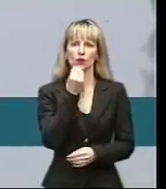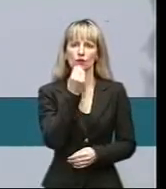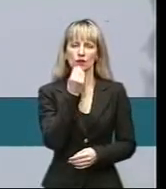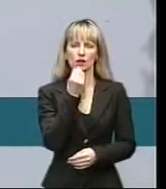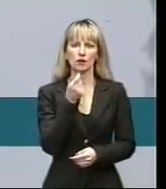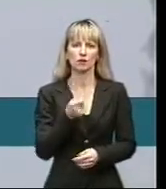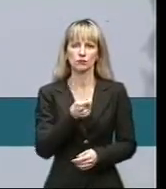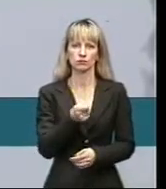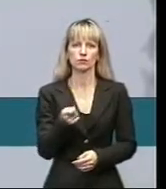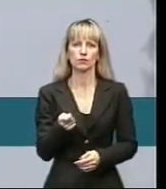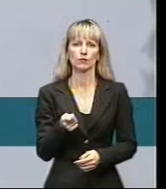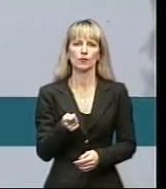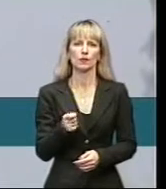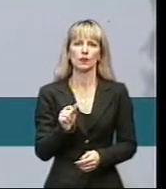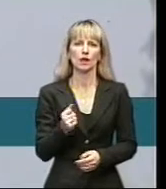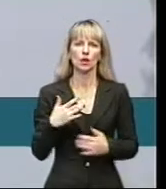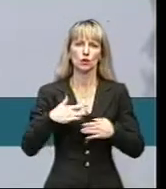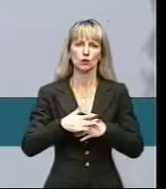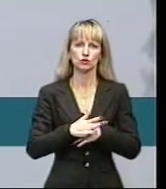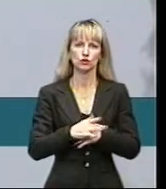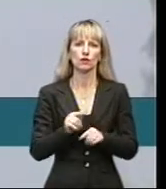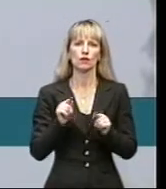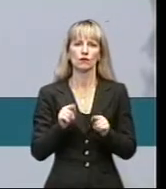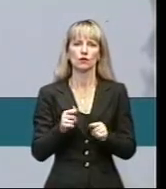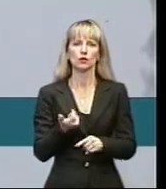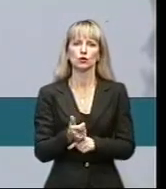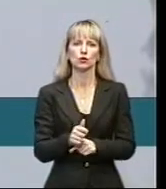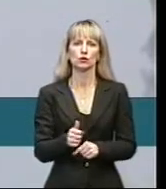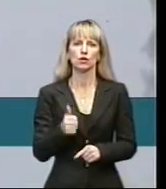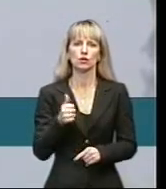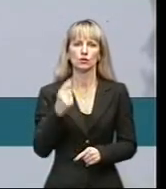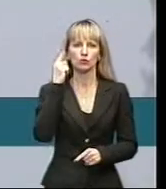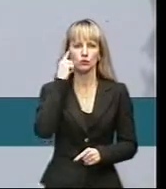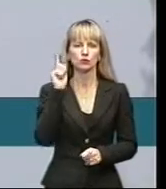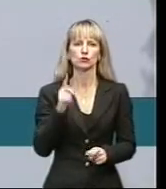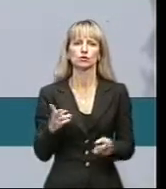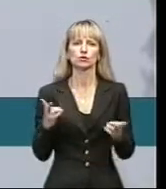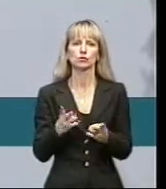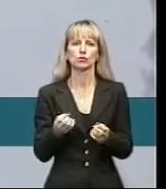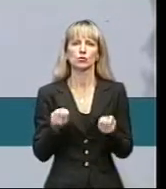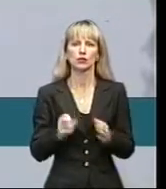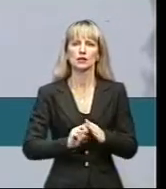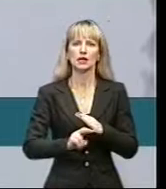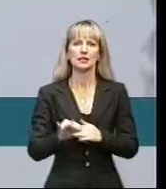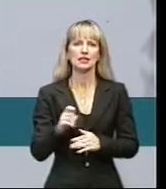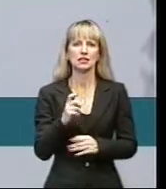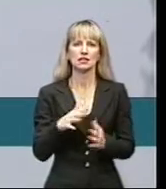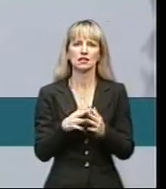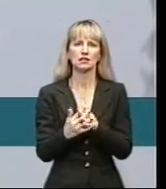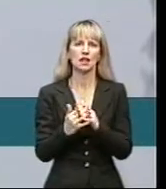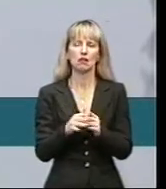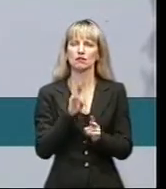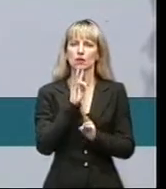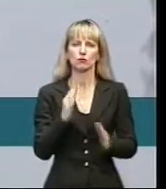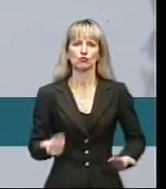ж тоді ж, уночі, вони дуже добре подумали, що треба просто тікати із села, тому що не буде